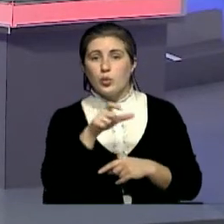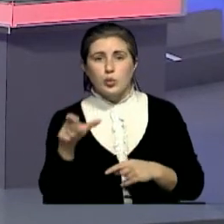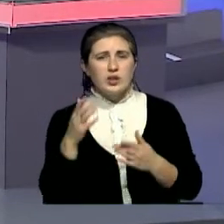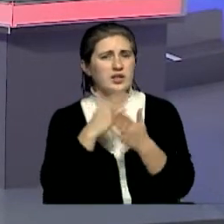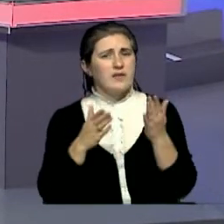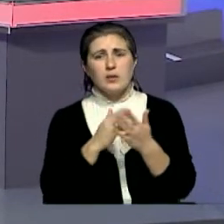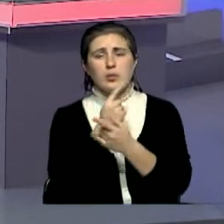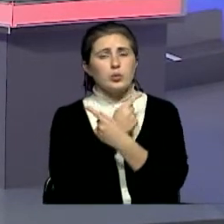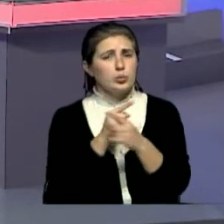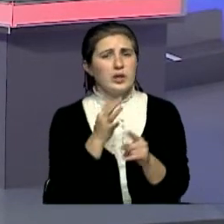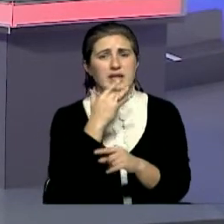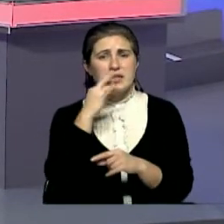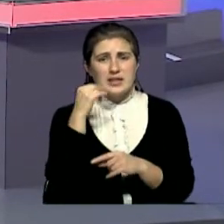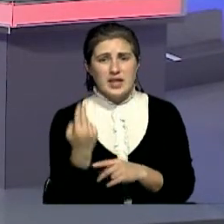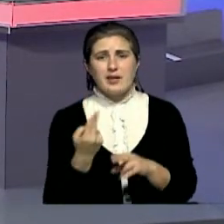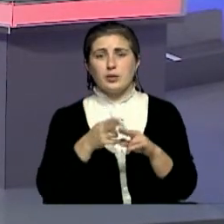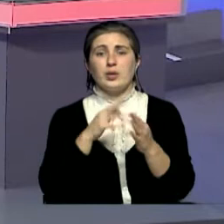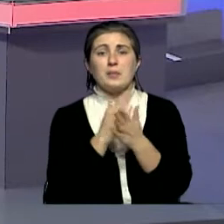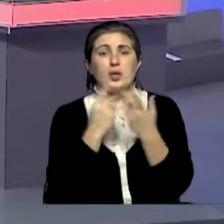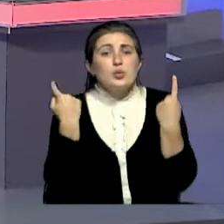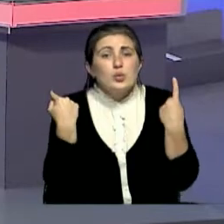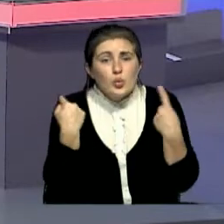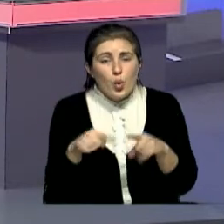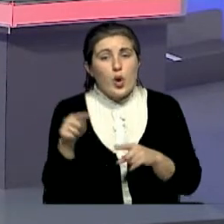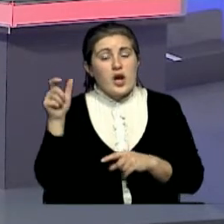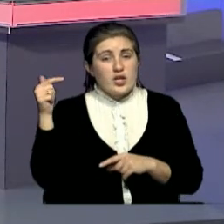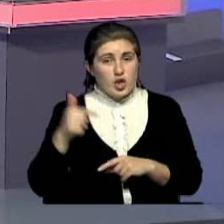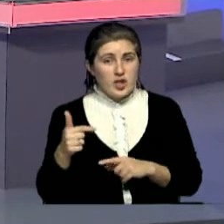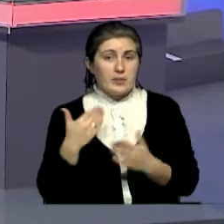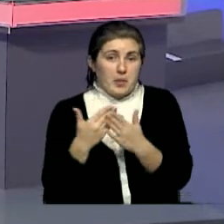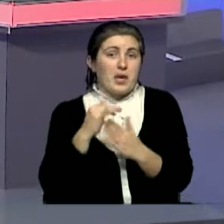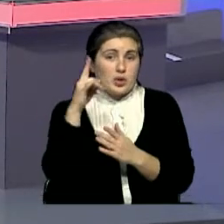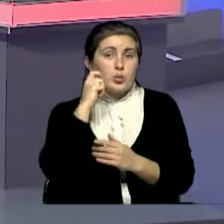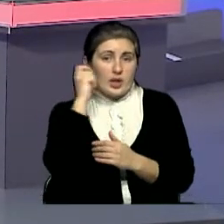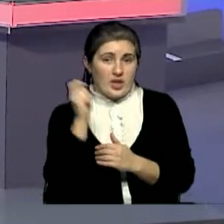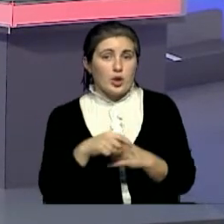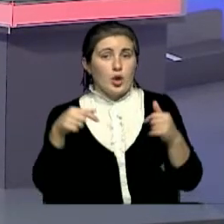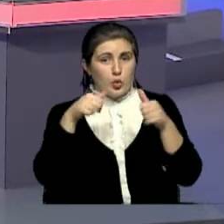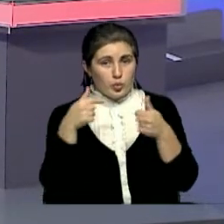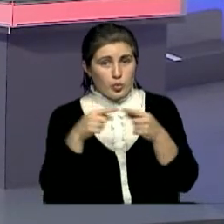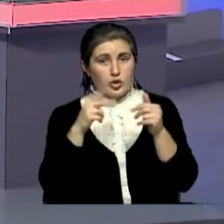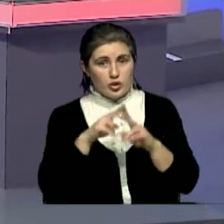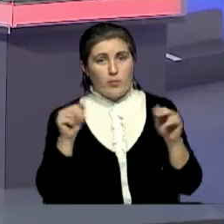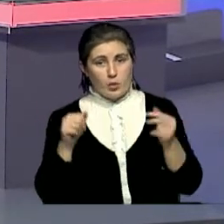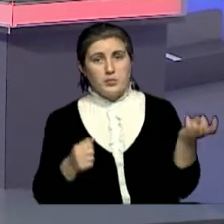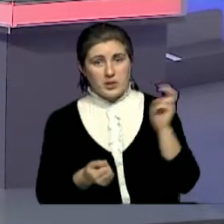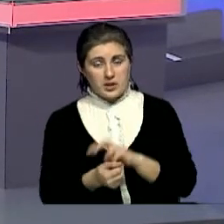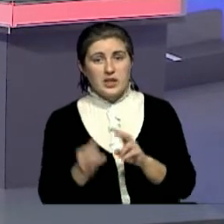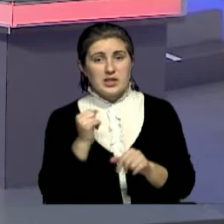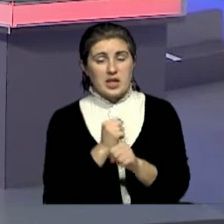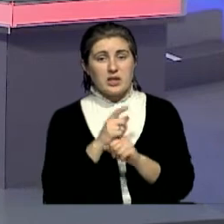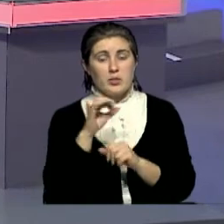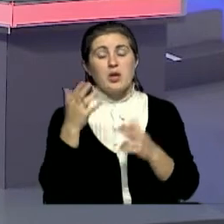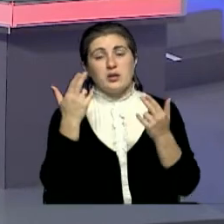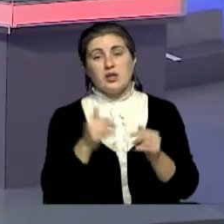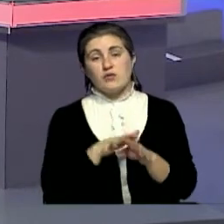других национальностей, которые имеют другое гражданство, да, и, например, с Украины, точно так же могут прийти и совершенно сделать запрос об этой справке. К